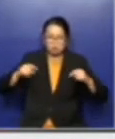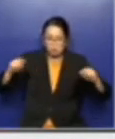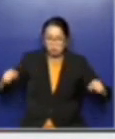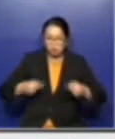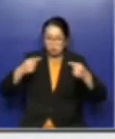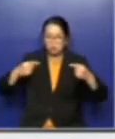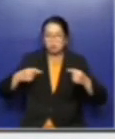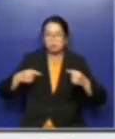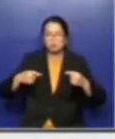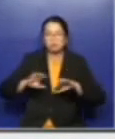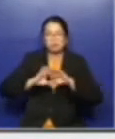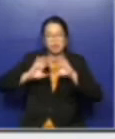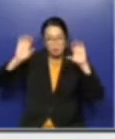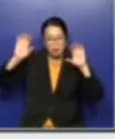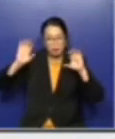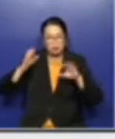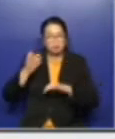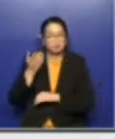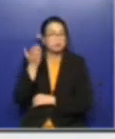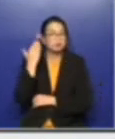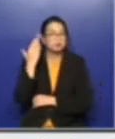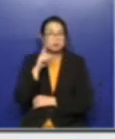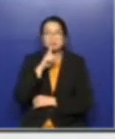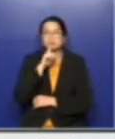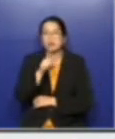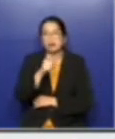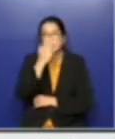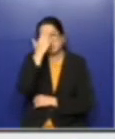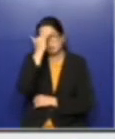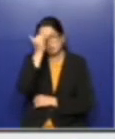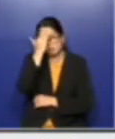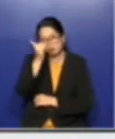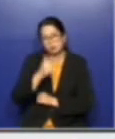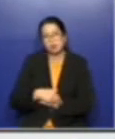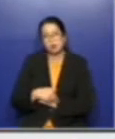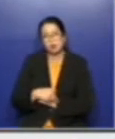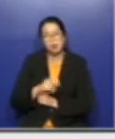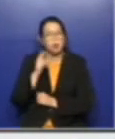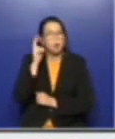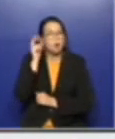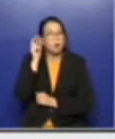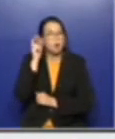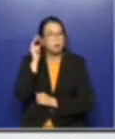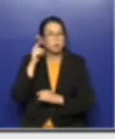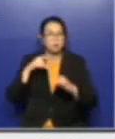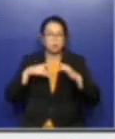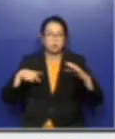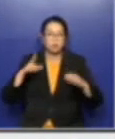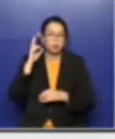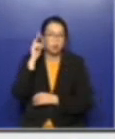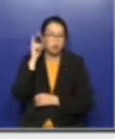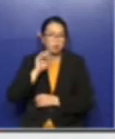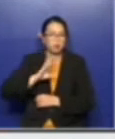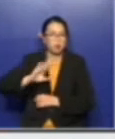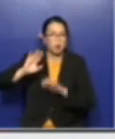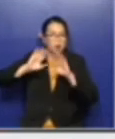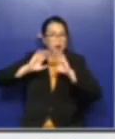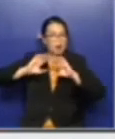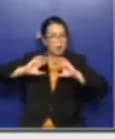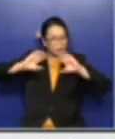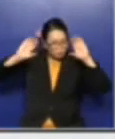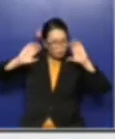ามว่าในตอนนั้นทำไมข้อมูลมันเหมือนของรัฐบาลเ